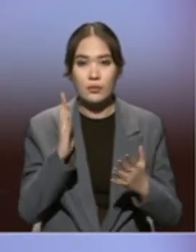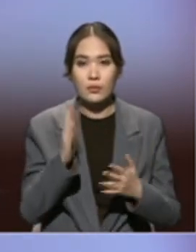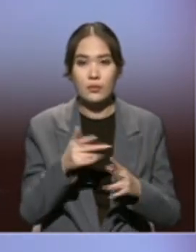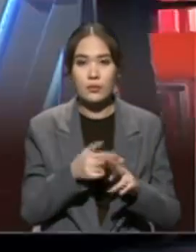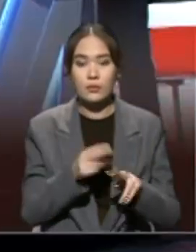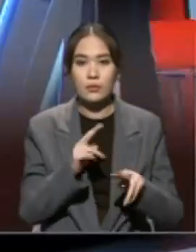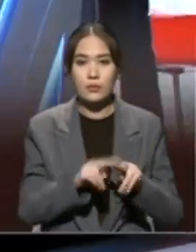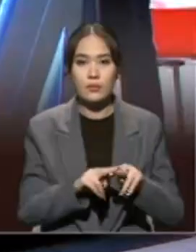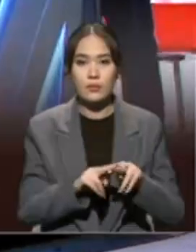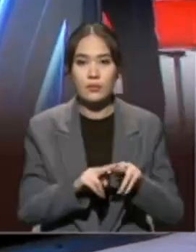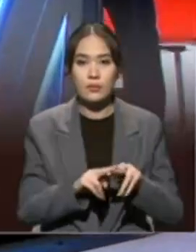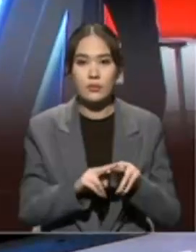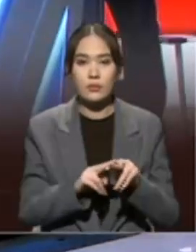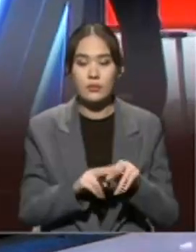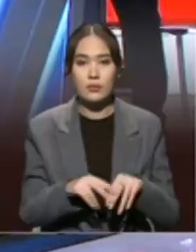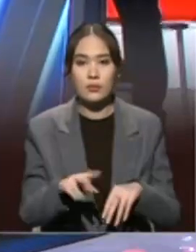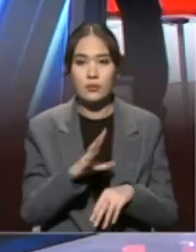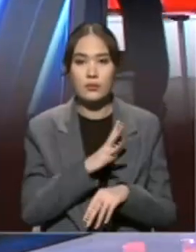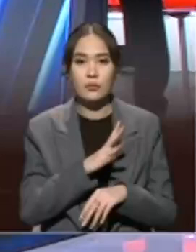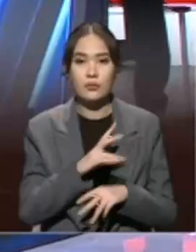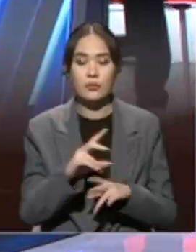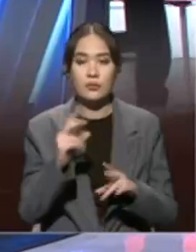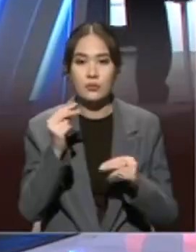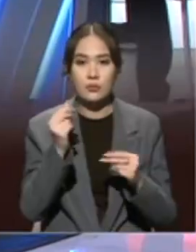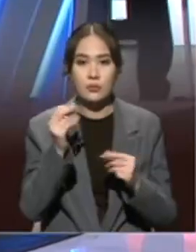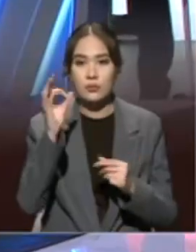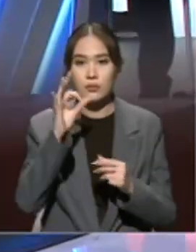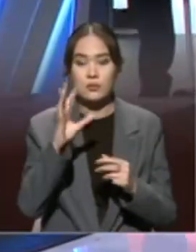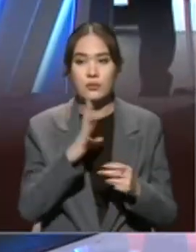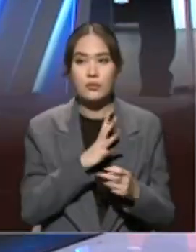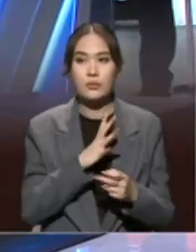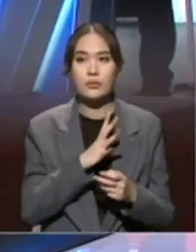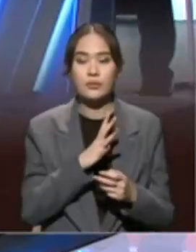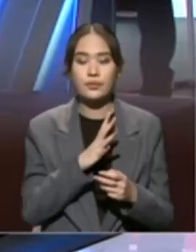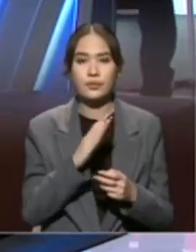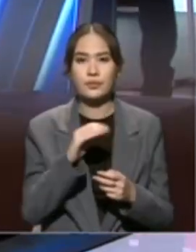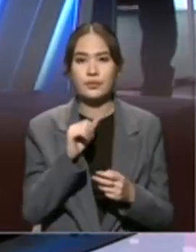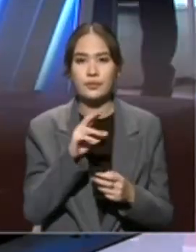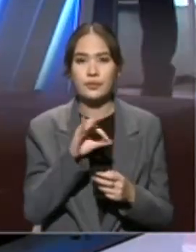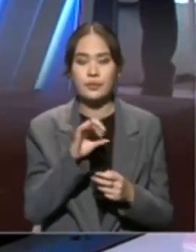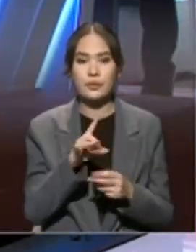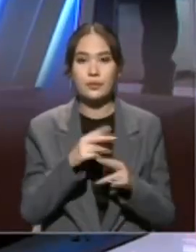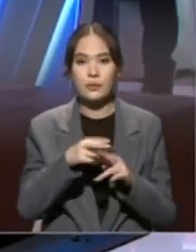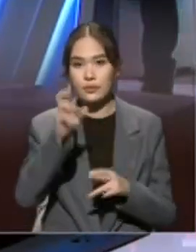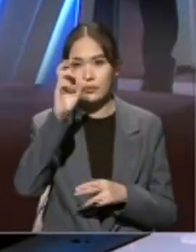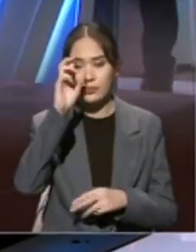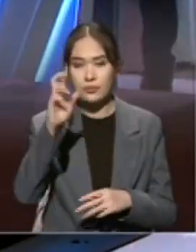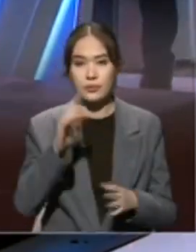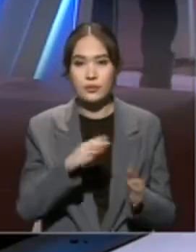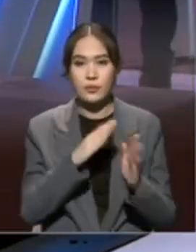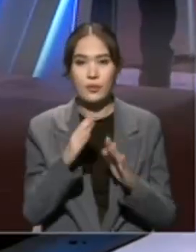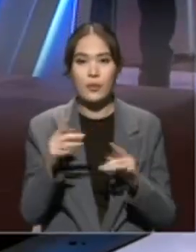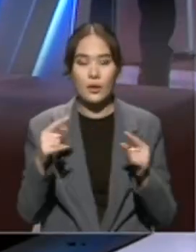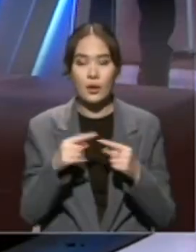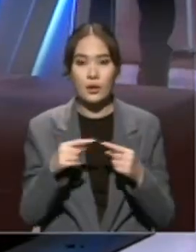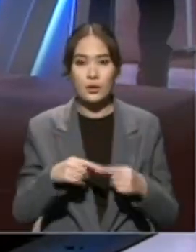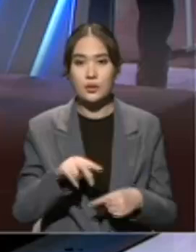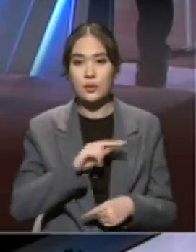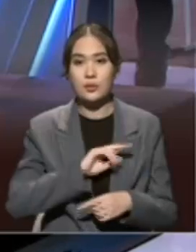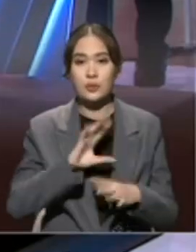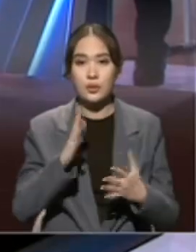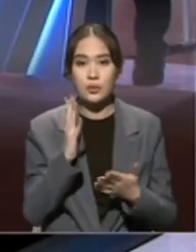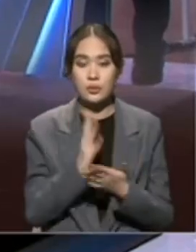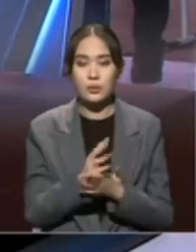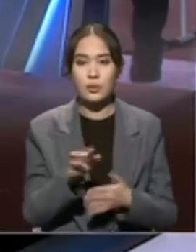шикізатқа кететін қаражаттардың өзіндік құны азаятын болса деген сияқты факторларды мемлекет тарапынан бір нақты жұмыстар жасалатын болса,